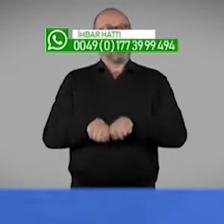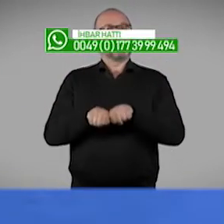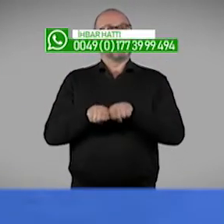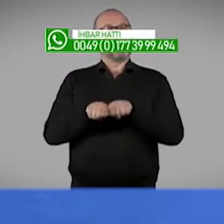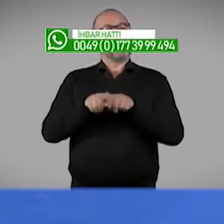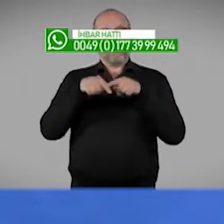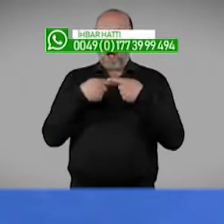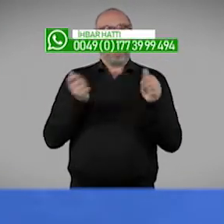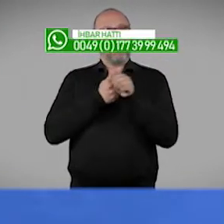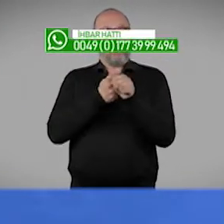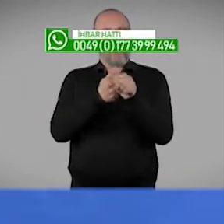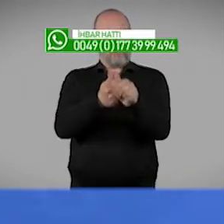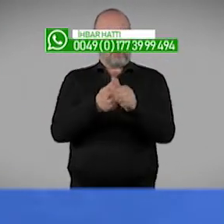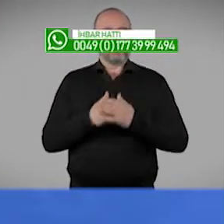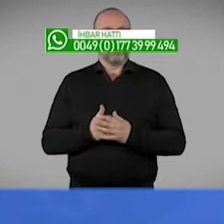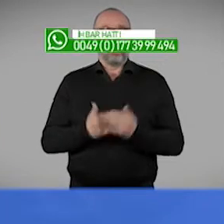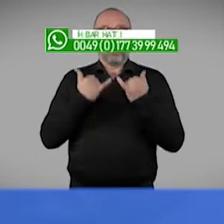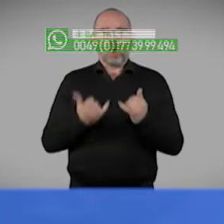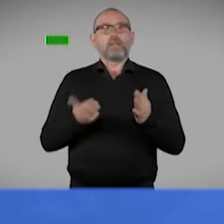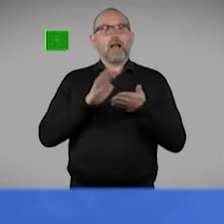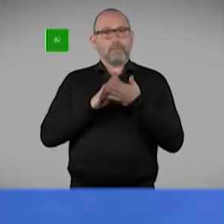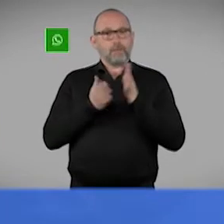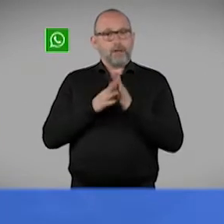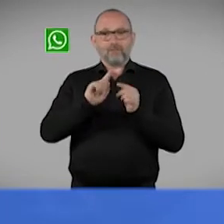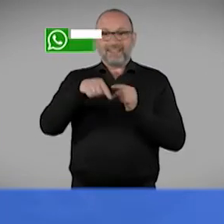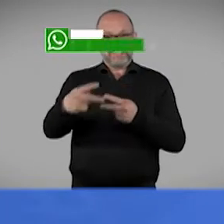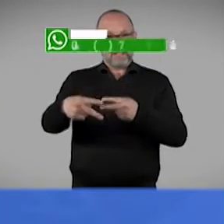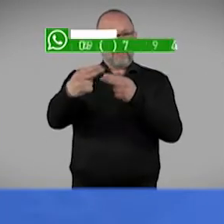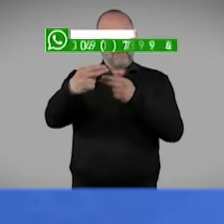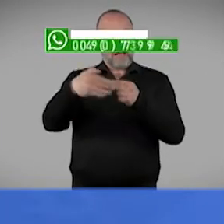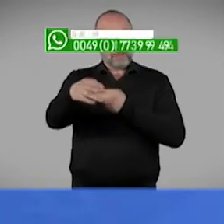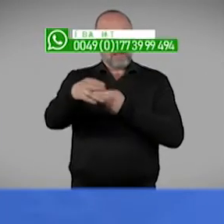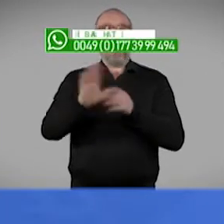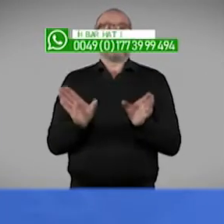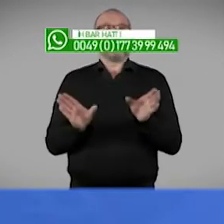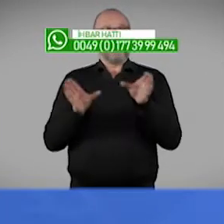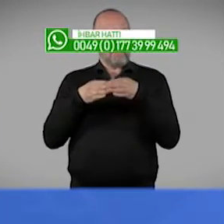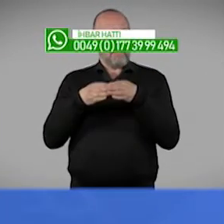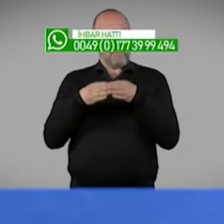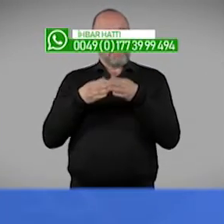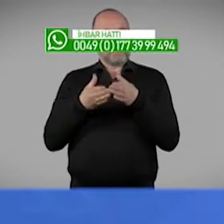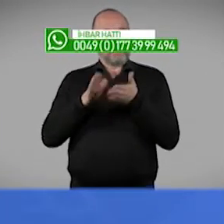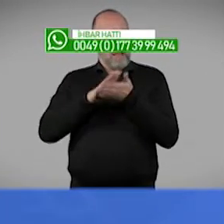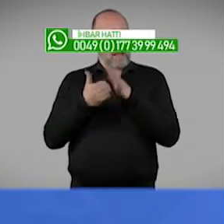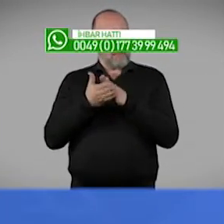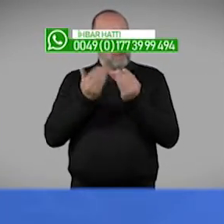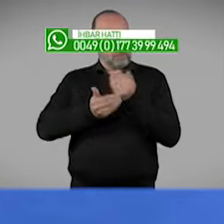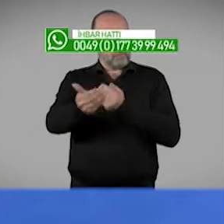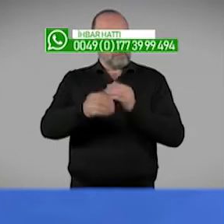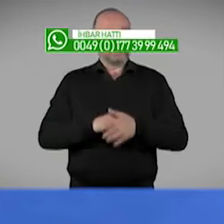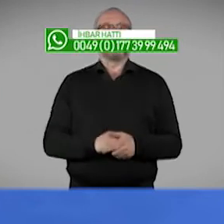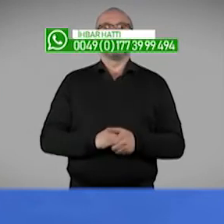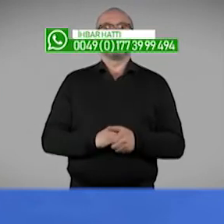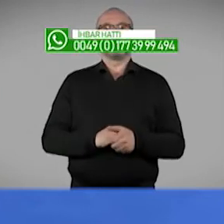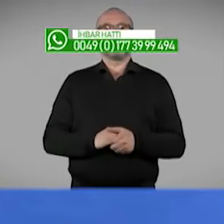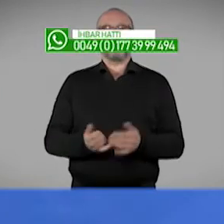Merkel, koronavirüse karşı alınan önlemlerin gevşetilmesi sürecinde aceleci davranılmaması uyarısında bulundu. Bakanlar Kurulu toplantısı